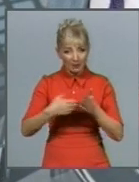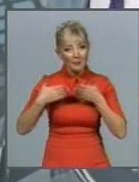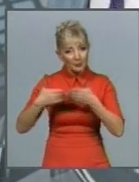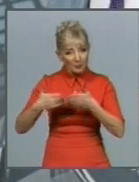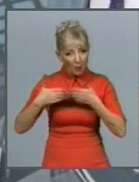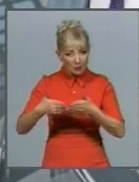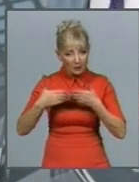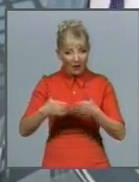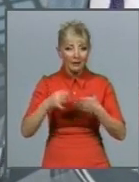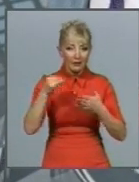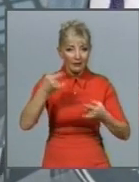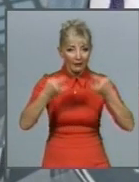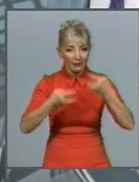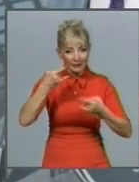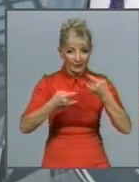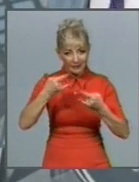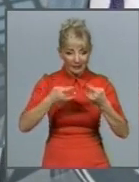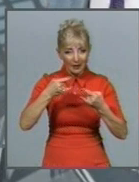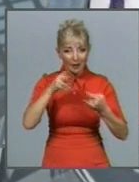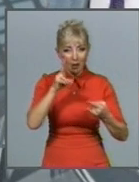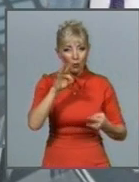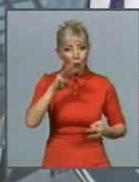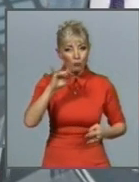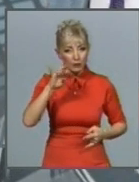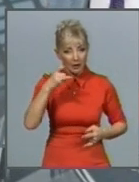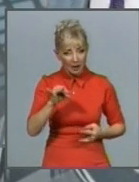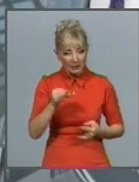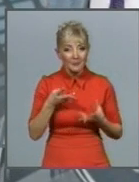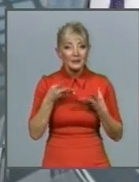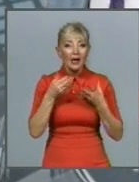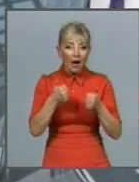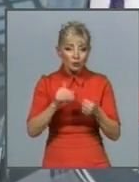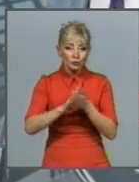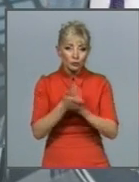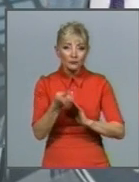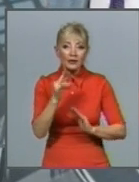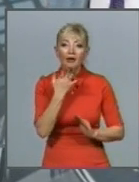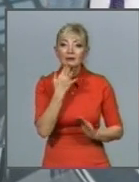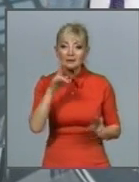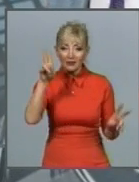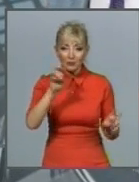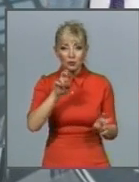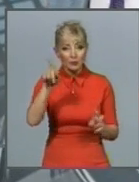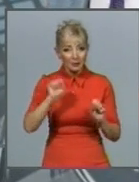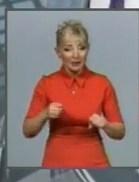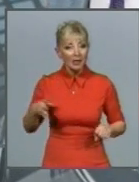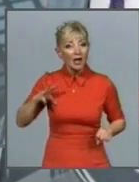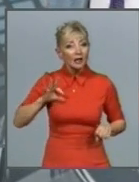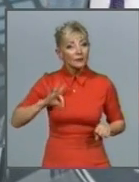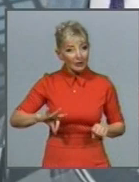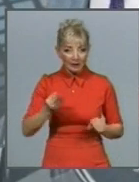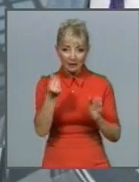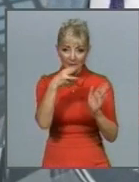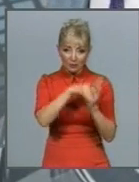і телекомунікації. Наш уряд створив сприятливі умови для іноземних компаній, щоб вони могли вигідно інвестувати в Україну